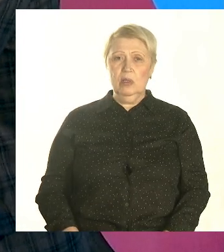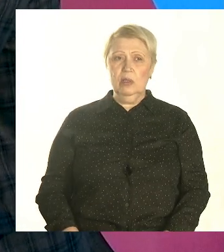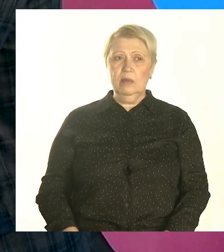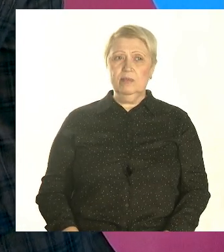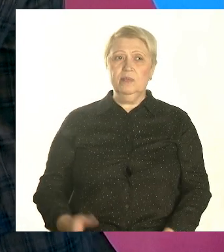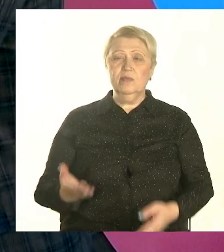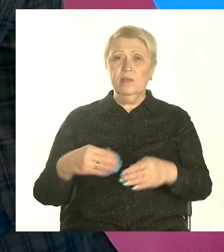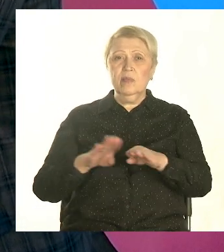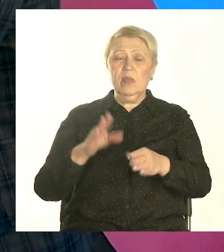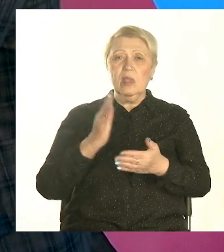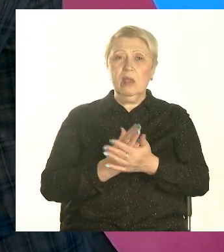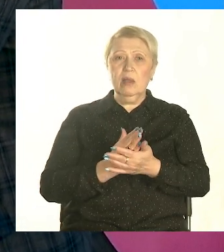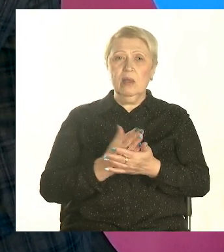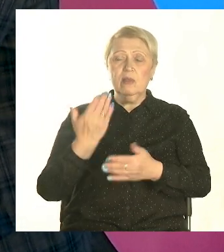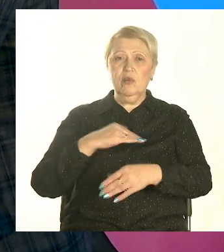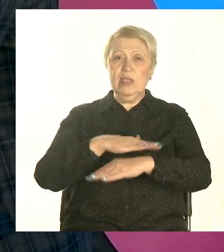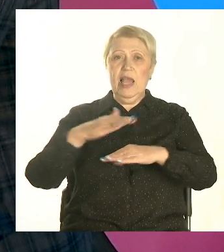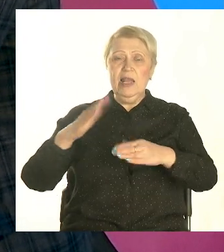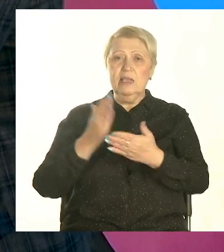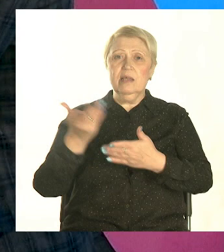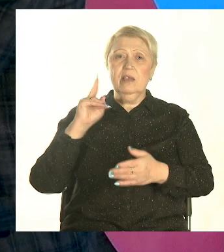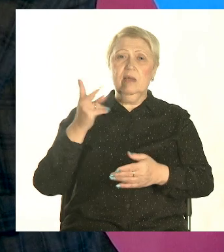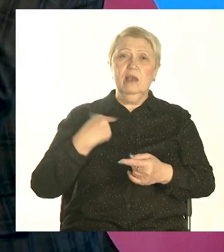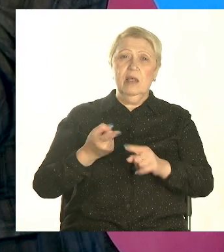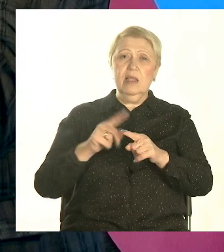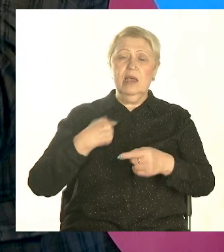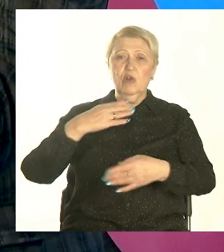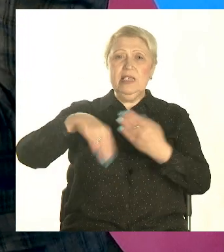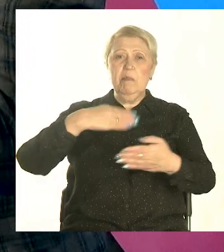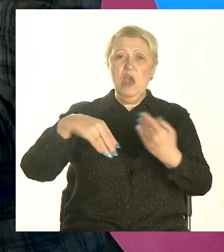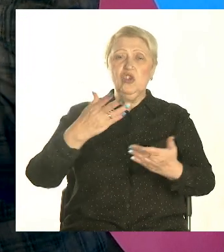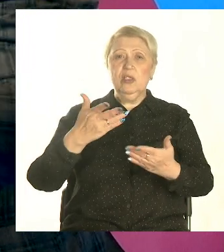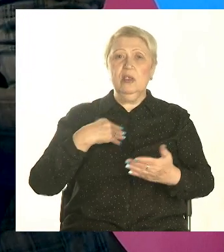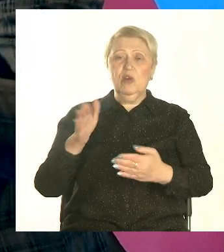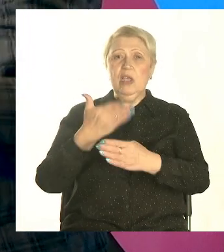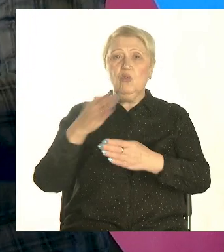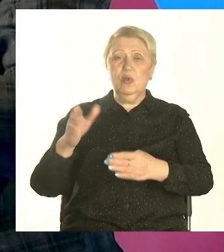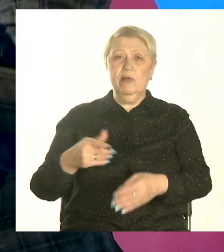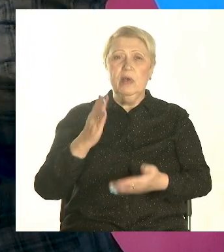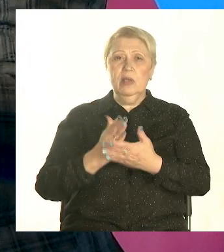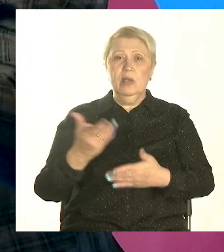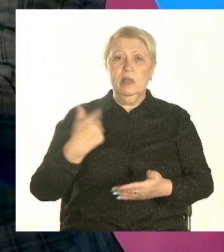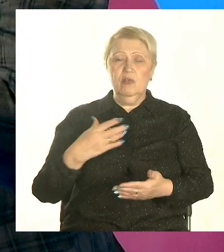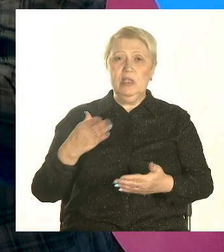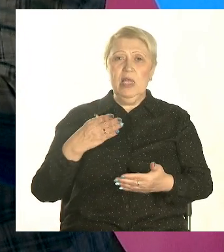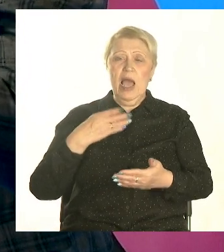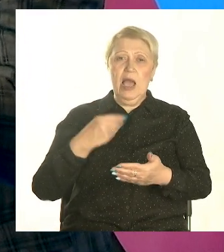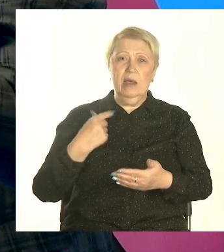там существуют такие линии и для смешанных отходов. Да? То есть сами мешки тоже попадают в